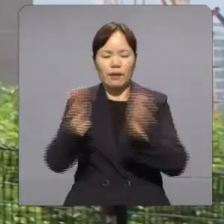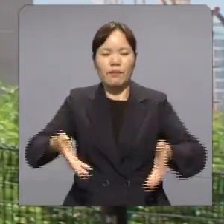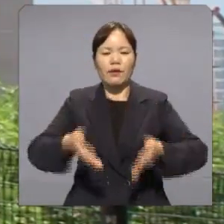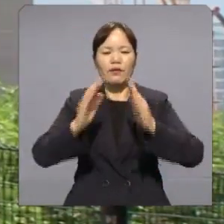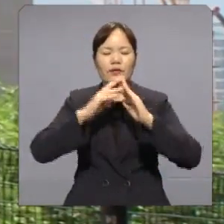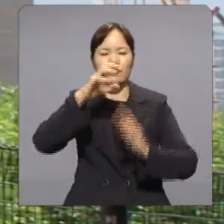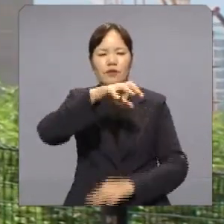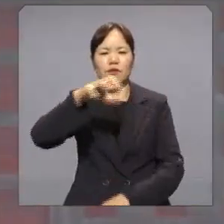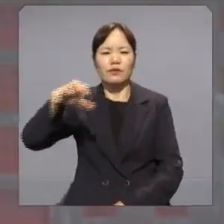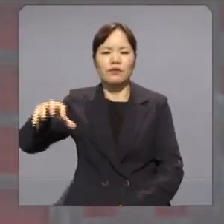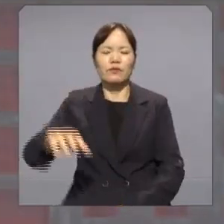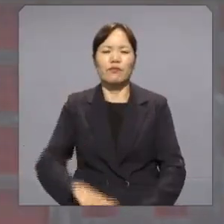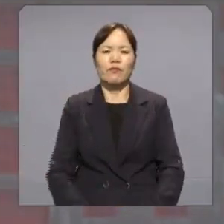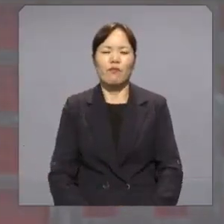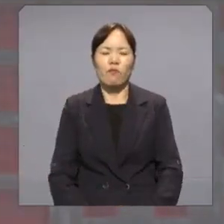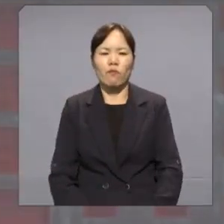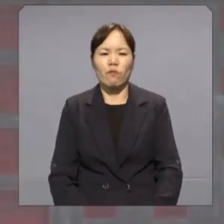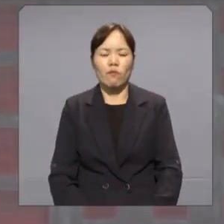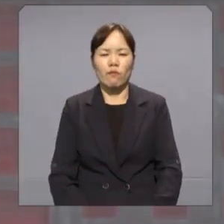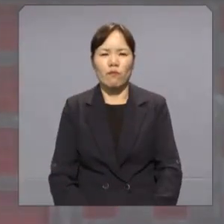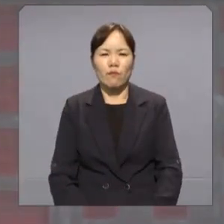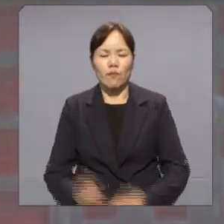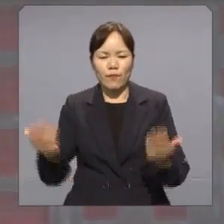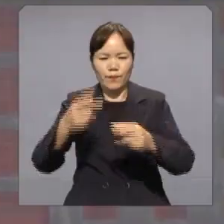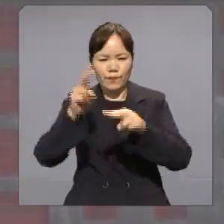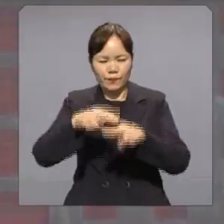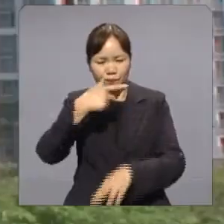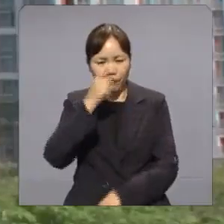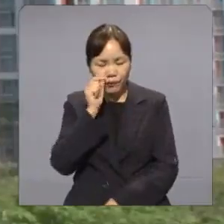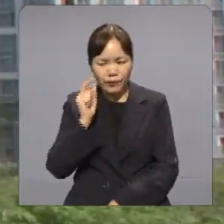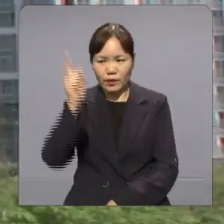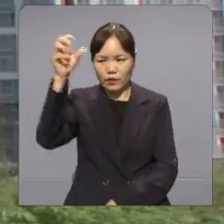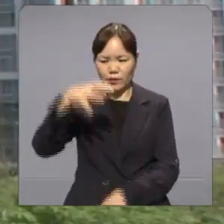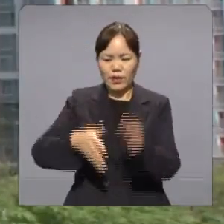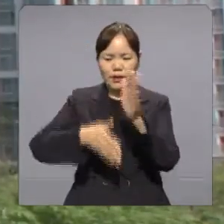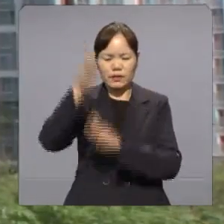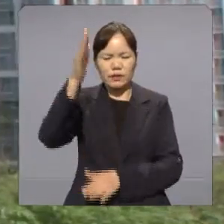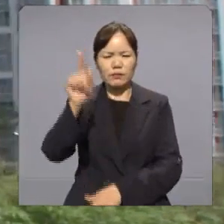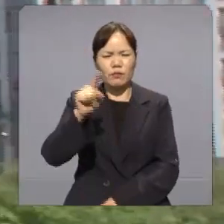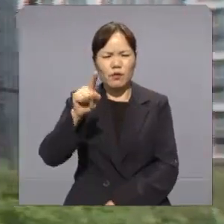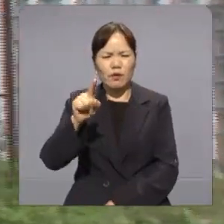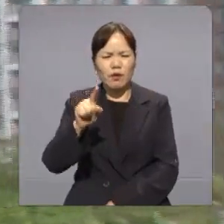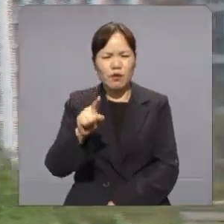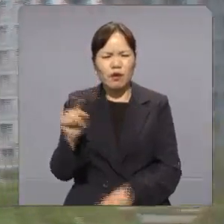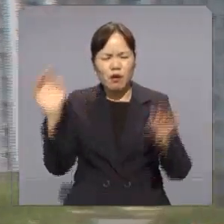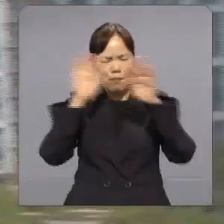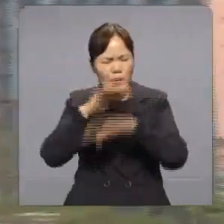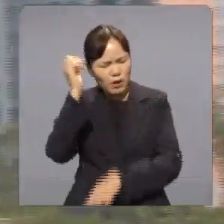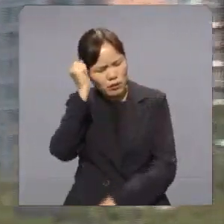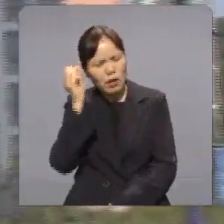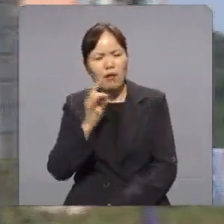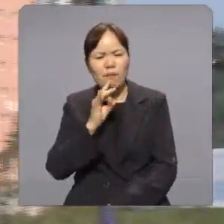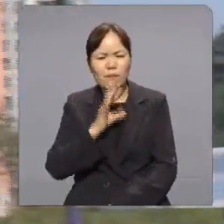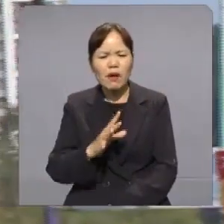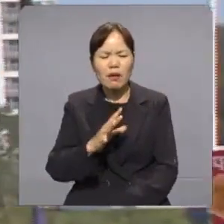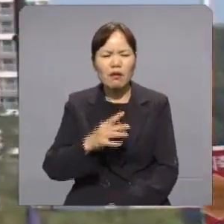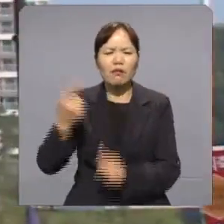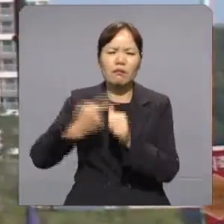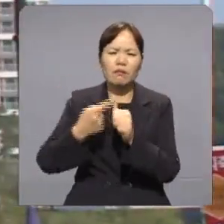건설 현장입니다 이처럼 일자리가 부족한 고향은 베드타운이라는 달갑지 않은 꼬리표를 달고